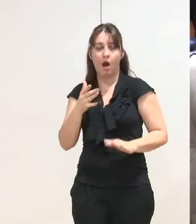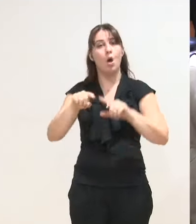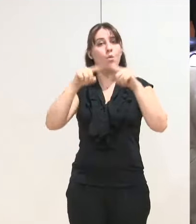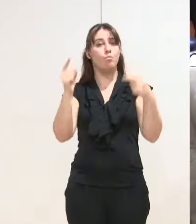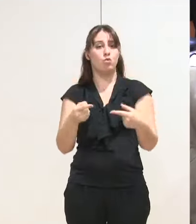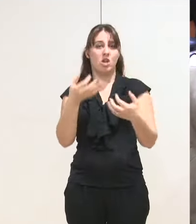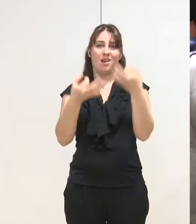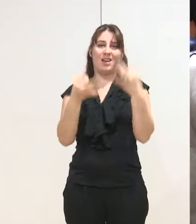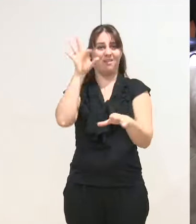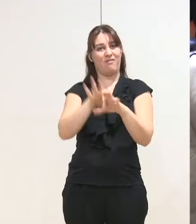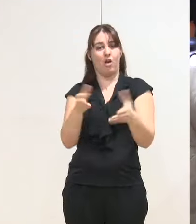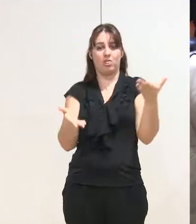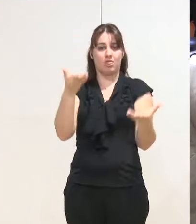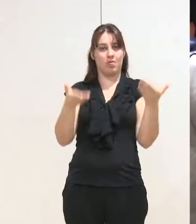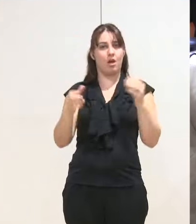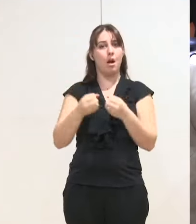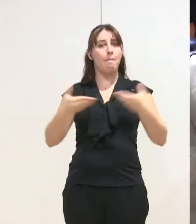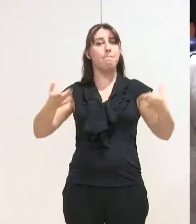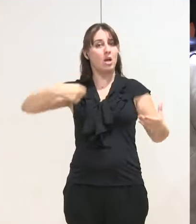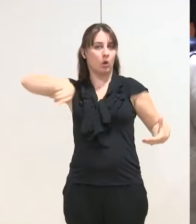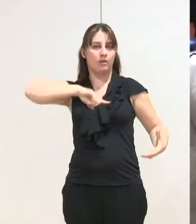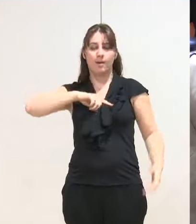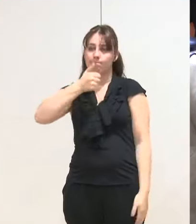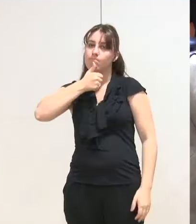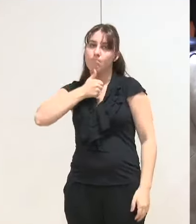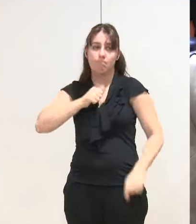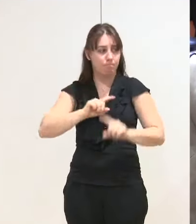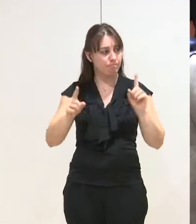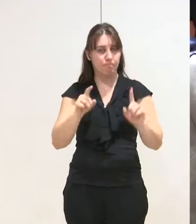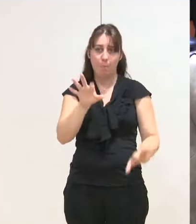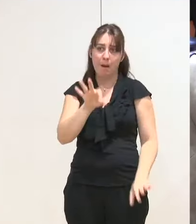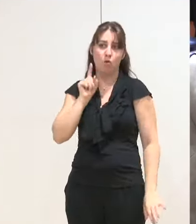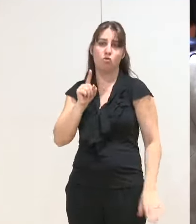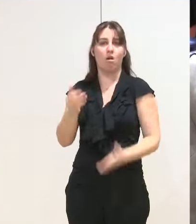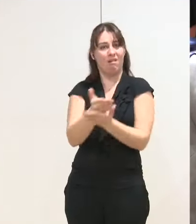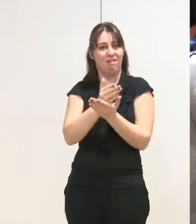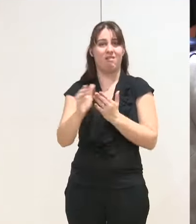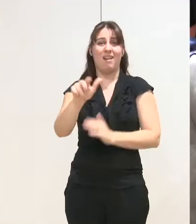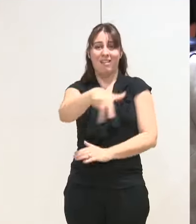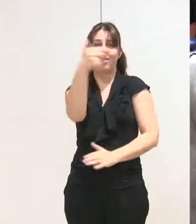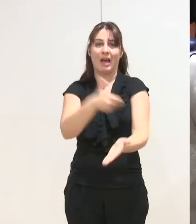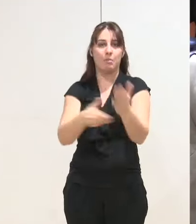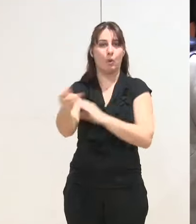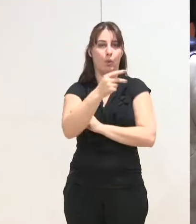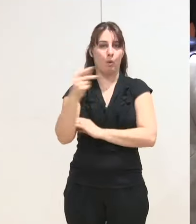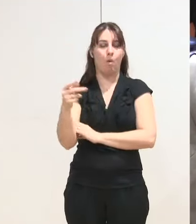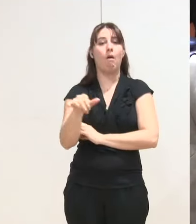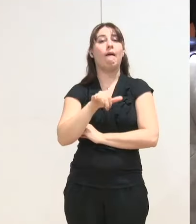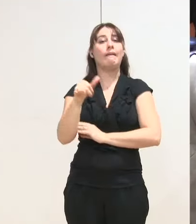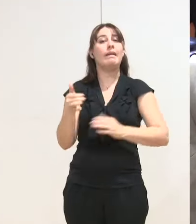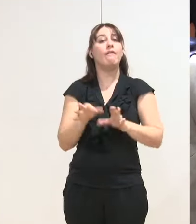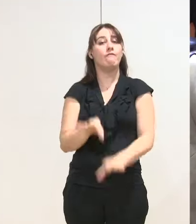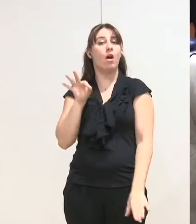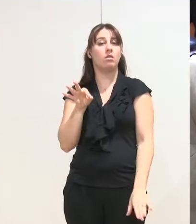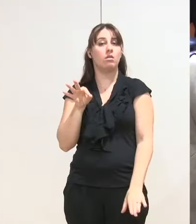équilibre notre majorité a donc été contrainte de recourir à un emprunt de près de 13 millions d'euros voté par notre conseil municipal